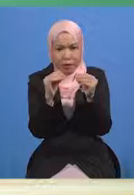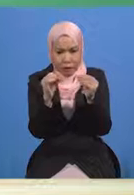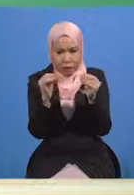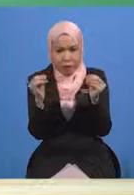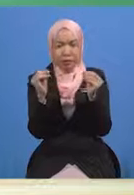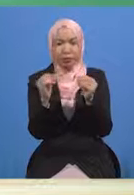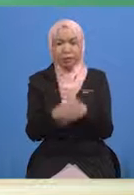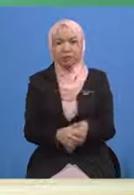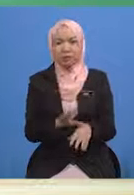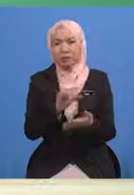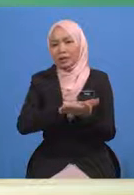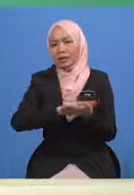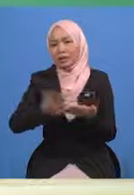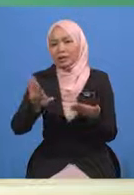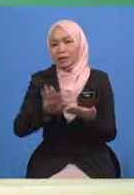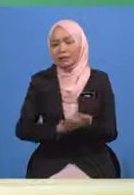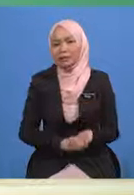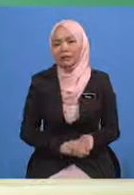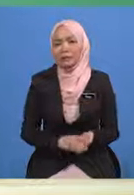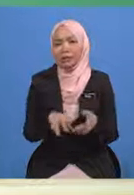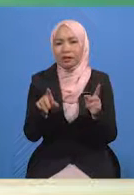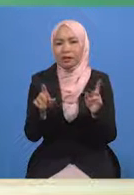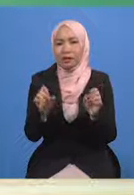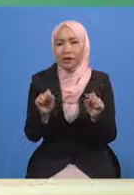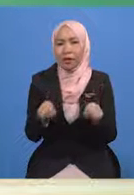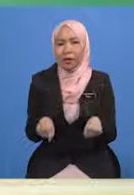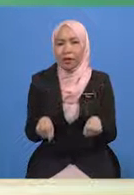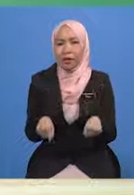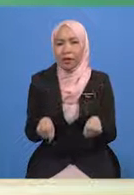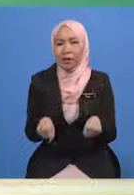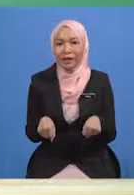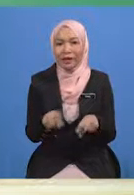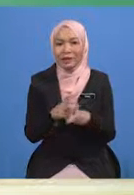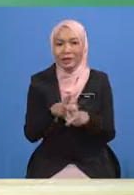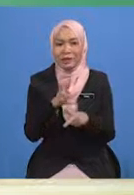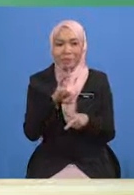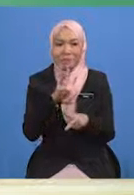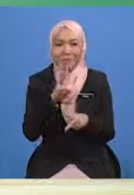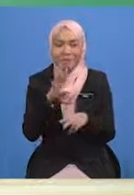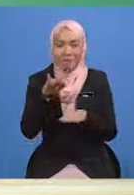licin serta mampu menakung air di atasnya.